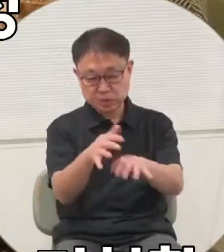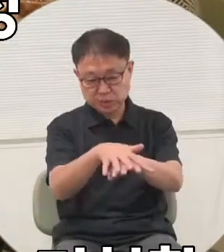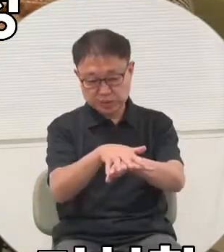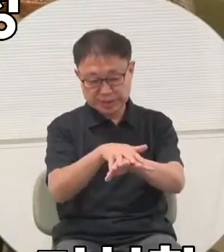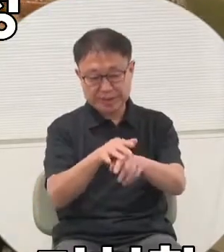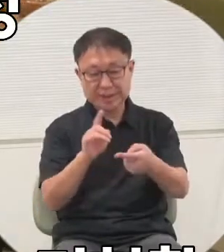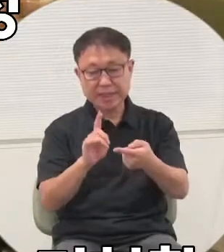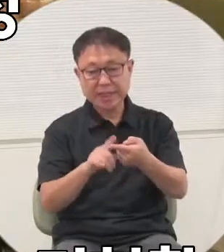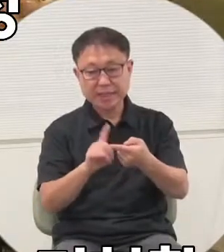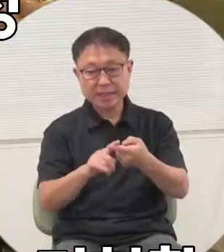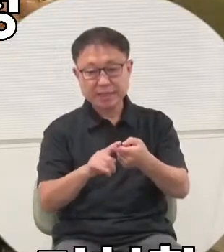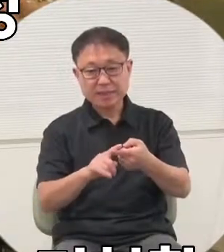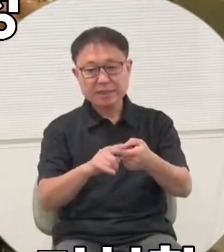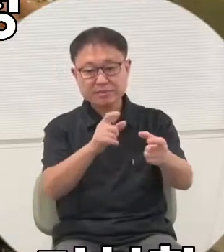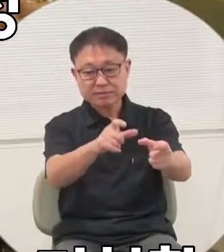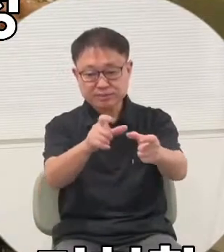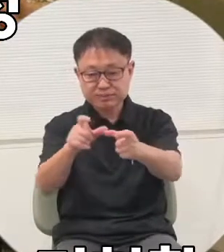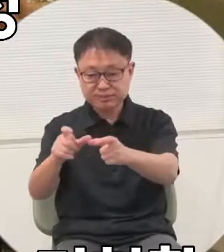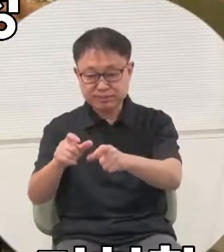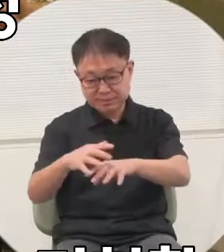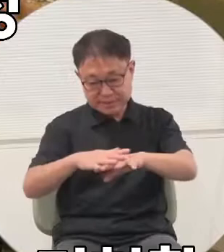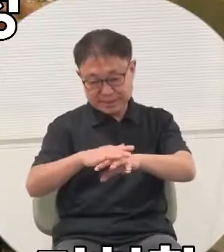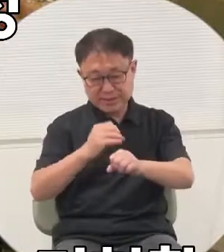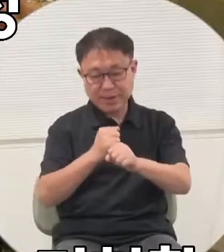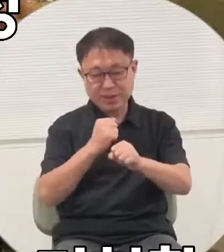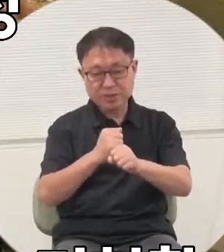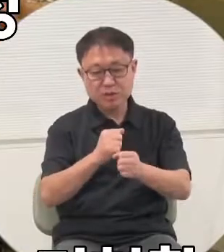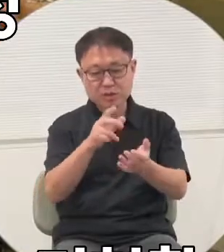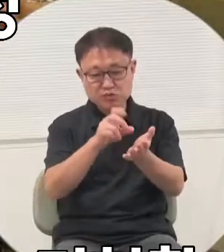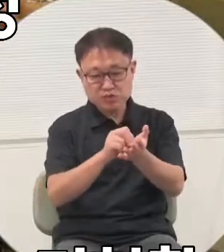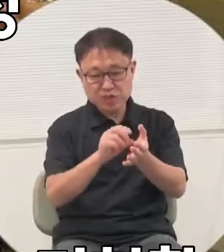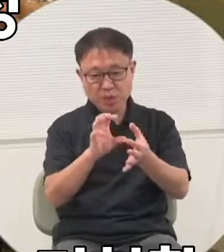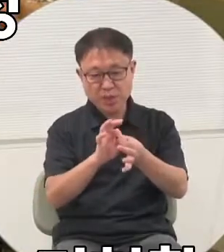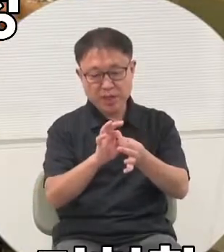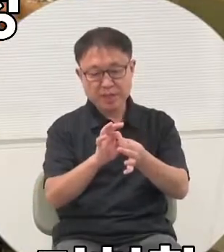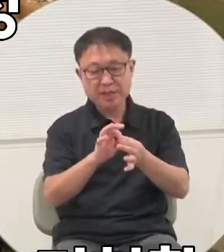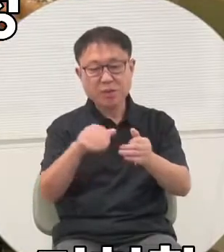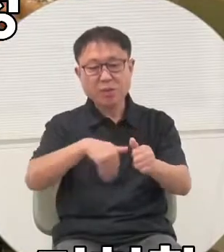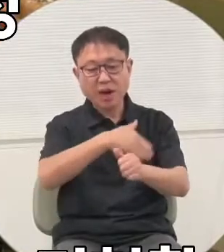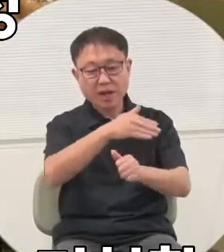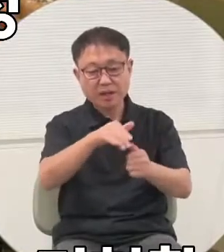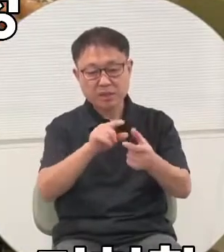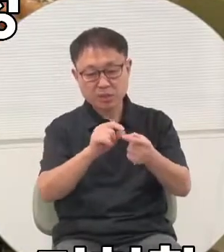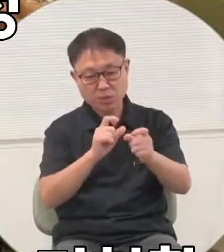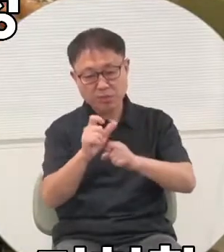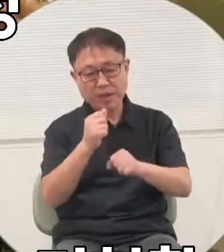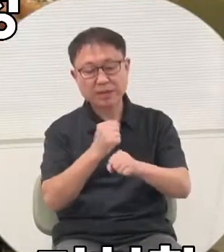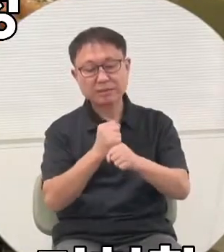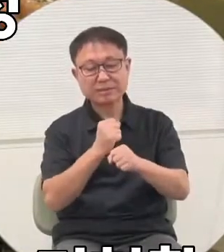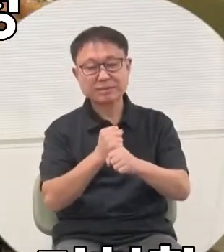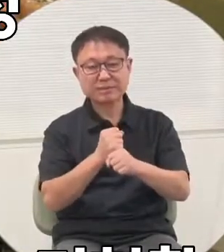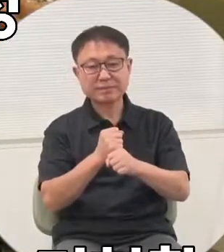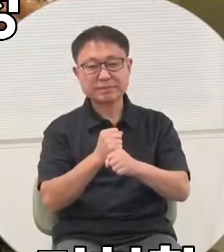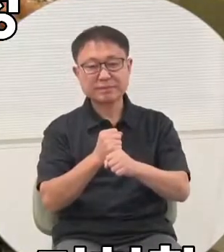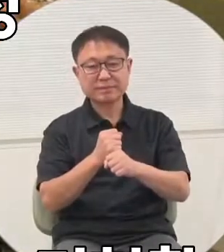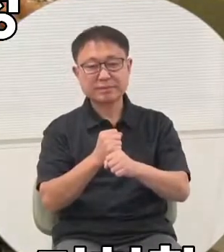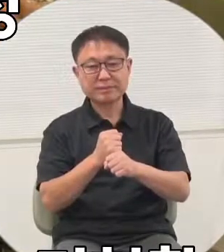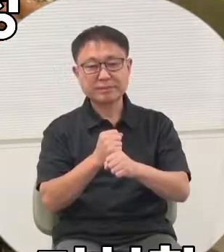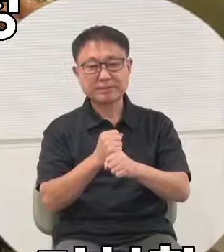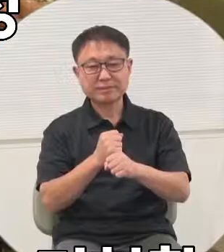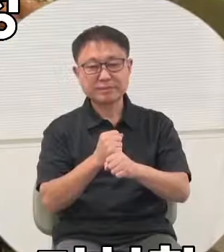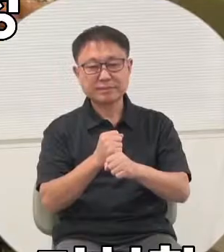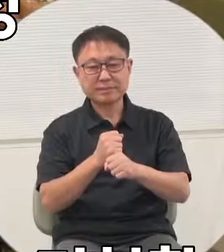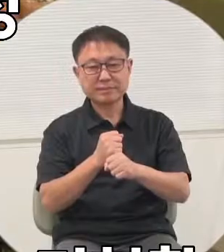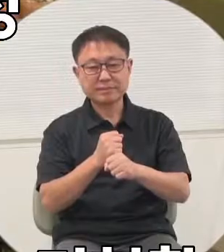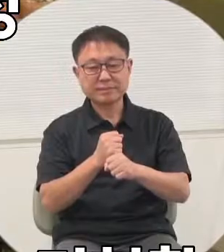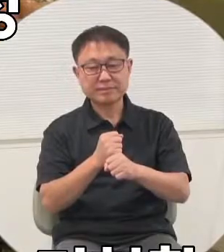분야별 네트워크도 좀 만들어보고 또 주제에 관련한 오픈 뭐 컨퍼런스도 좀 해보고 그리고 이제 자의만 중간